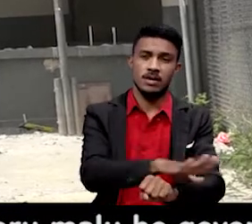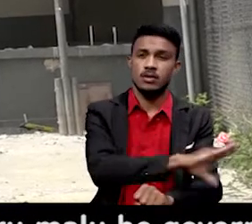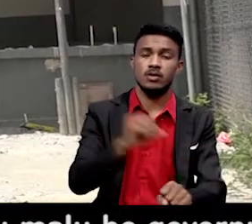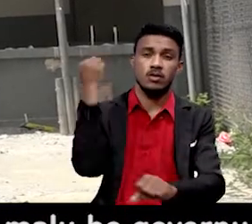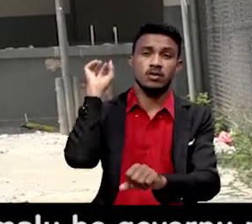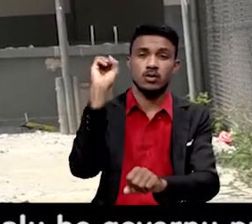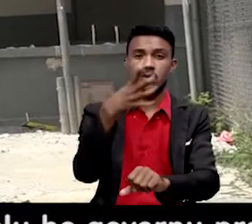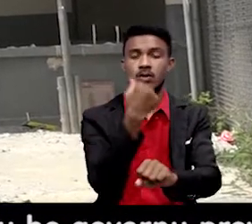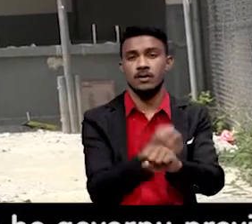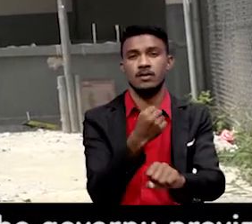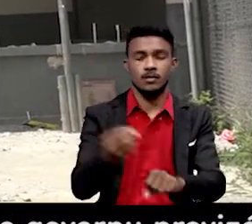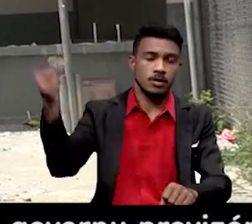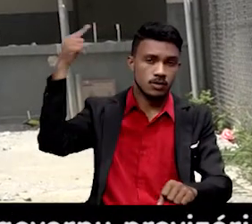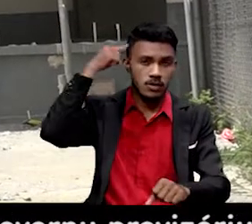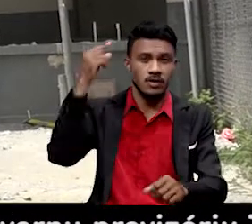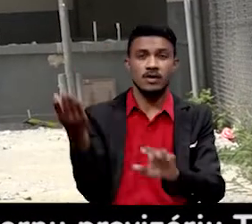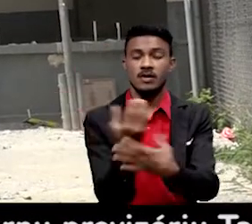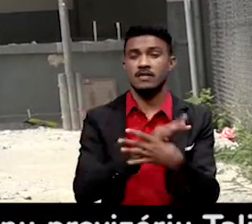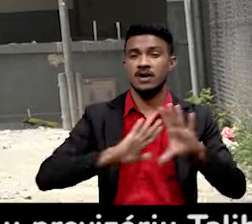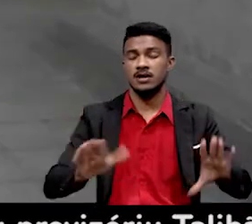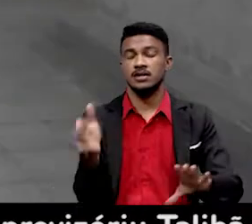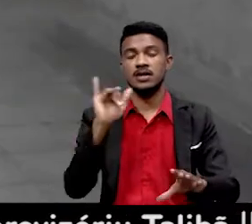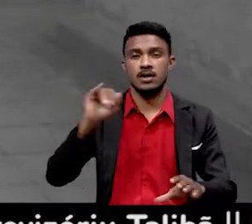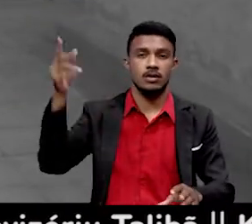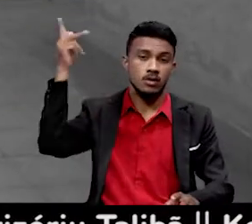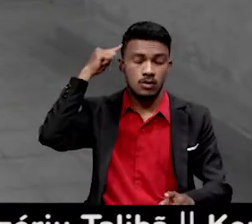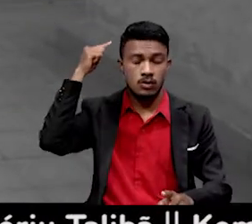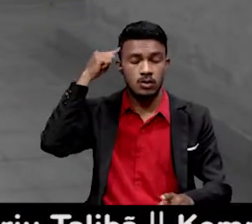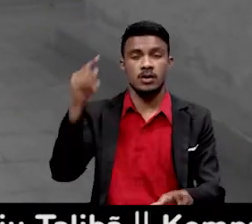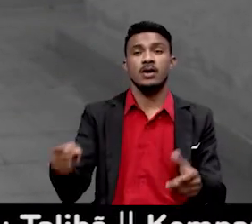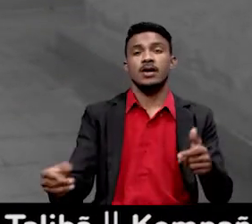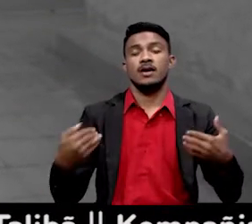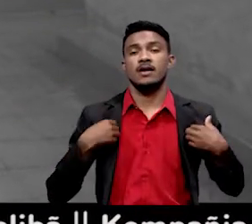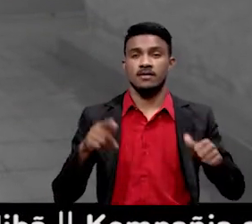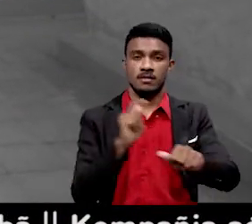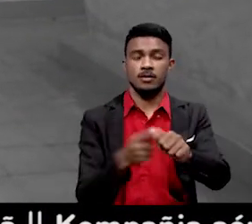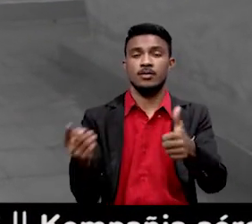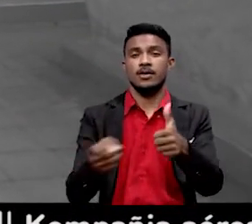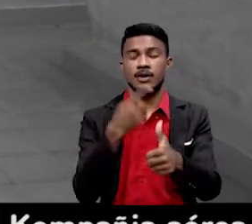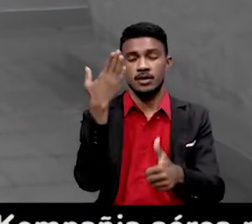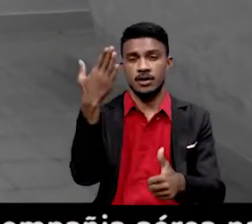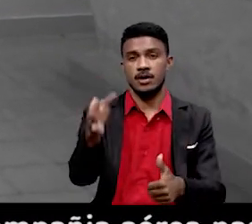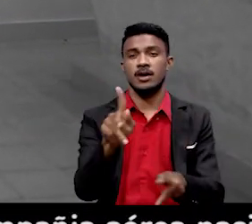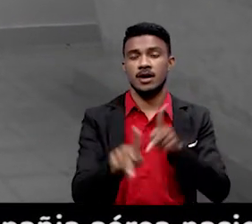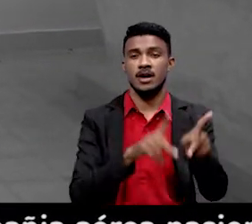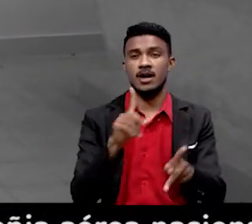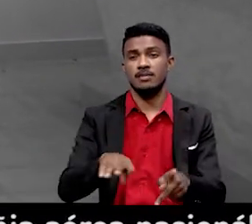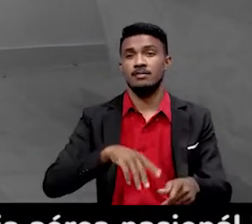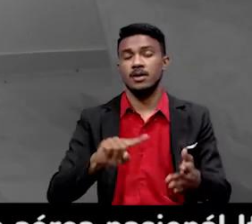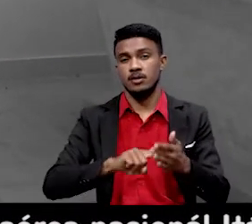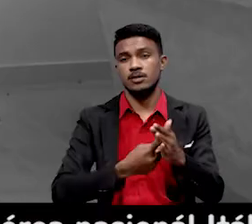da fat ba sir ni ulu fera sir ni ulu ida ne ma kane sang akontes premeru ia ne ba ma i entong ema kumes hakiler ma